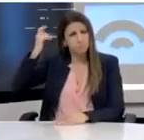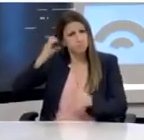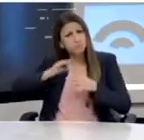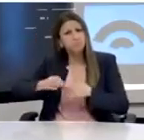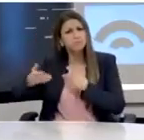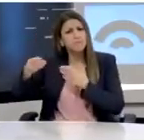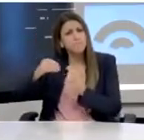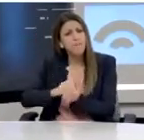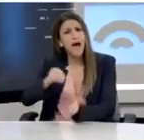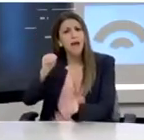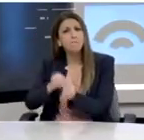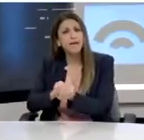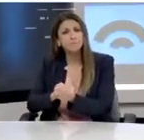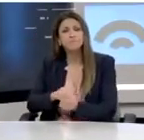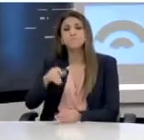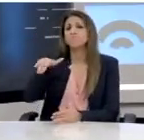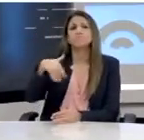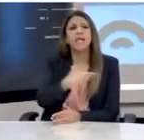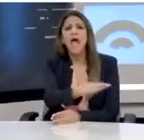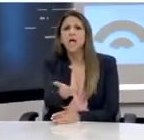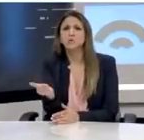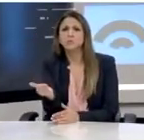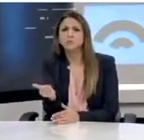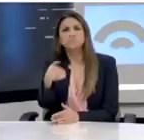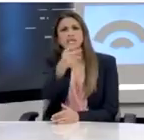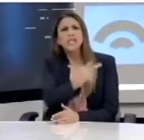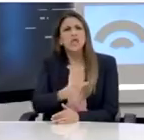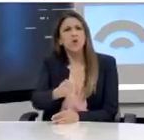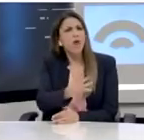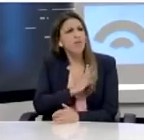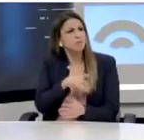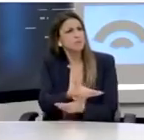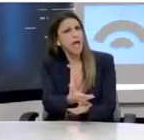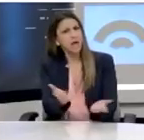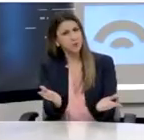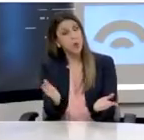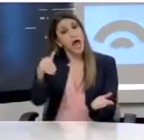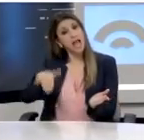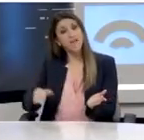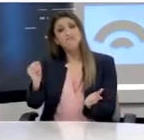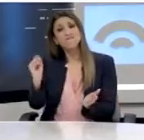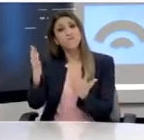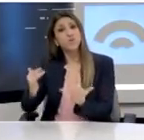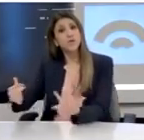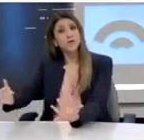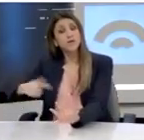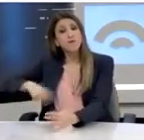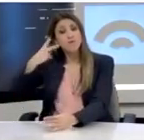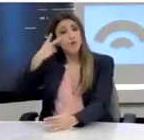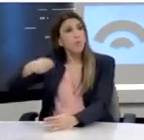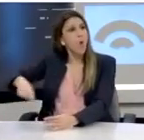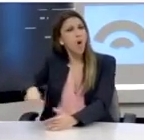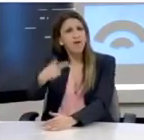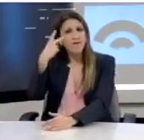τόσο στο κοινοβούλιο όσο και στο δημόσιο λόγο, έχουμε γίνει όλοι μάρτυρες